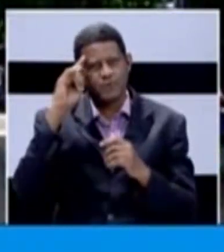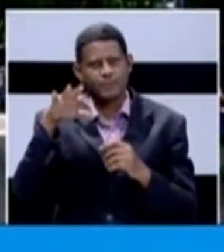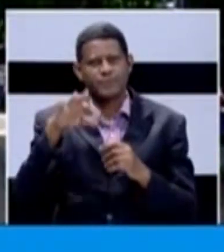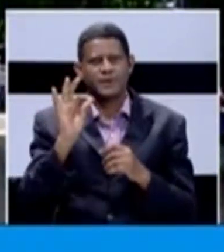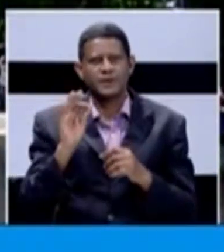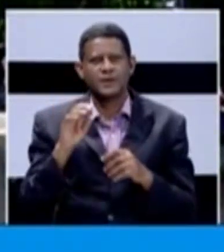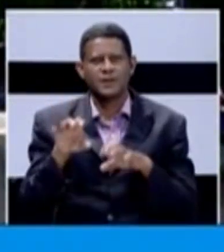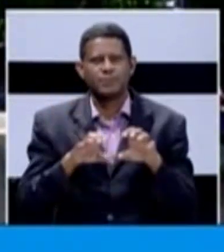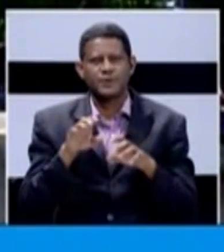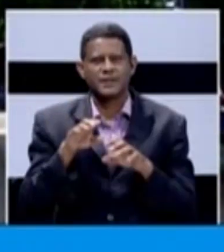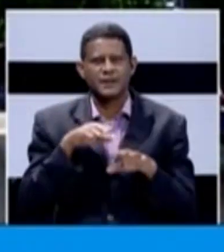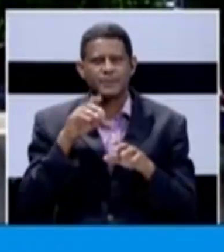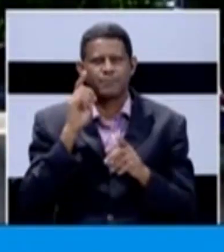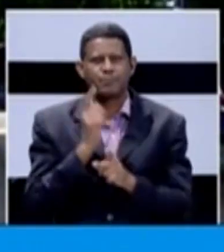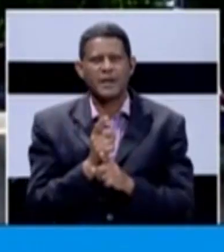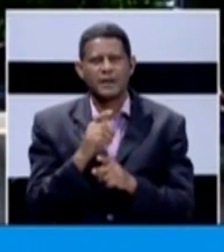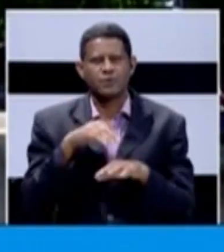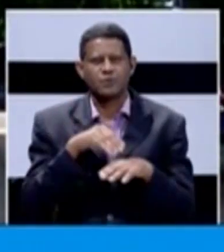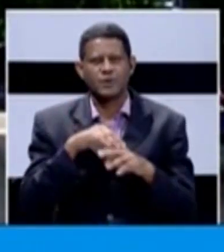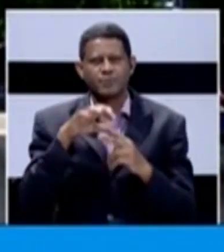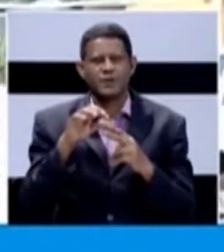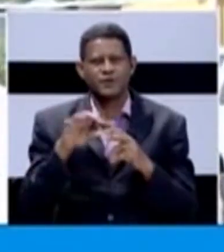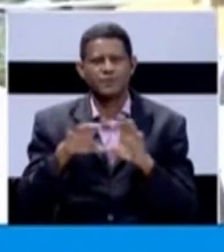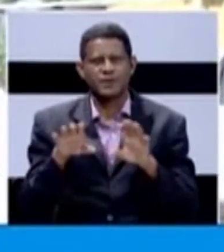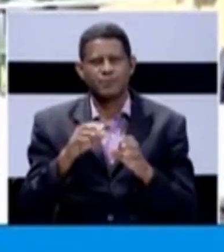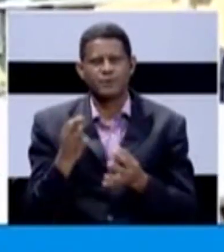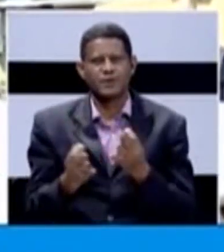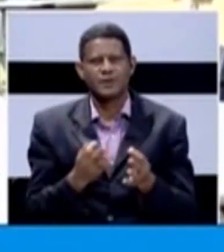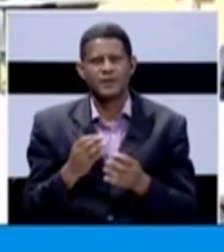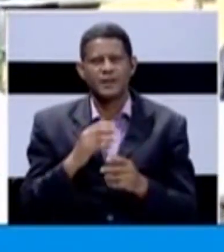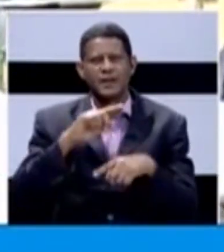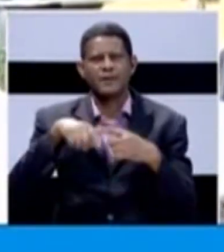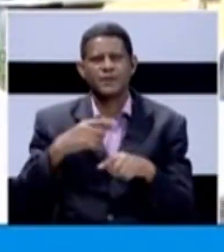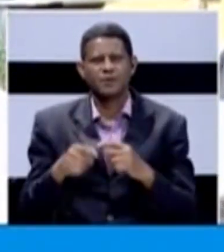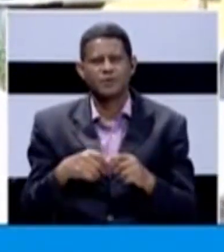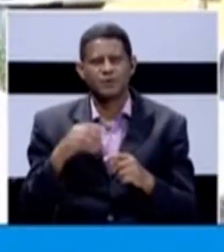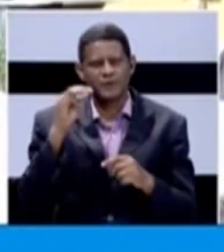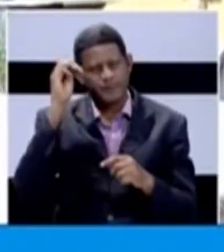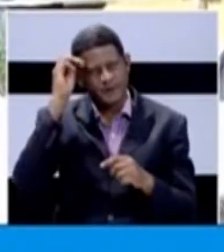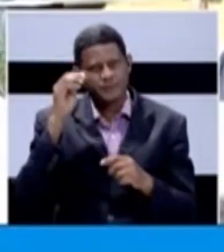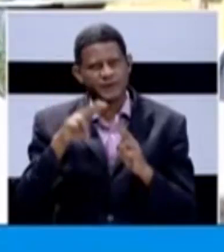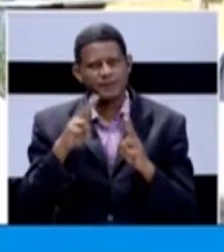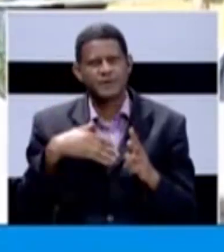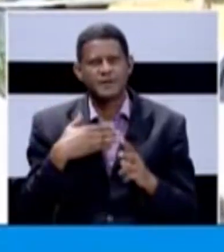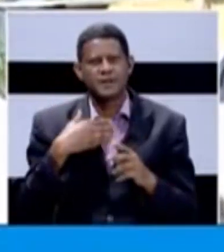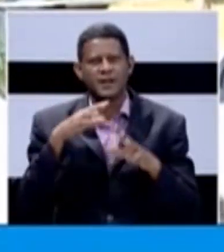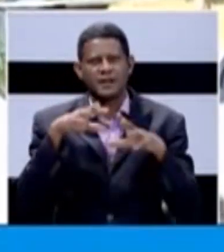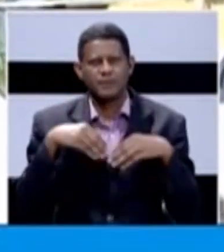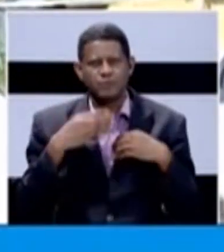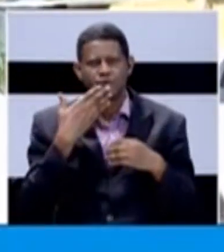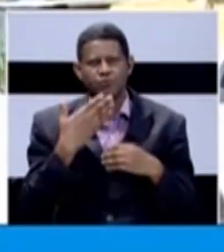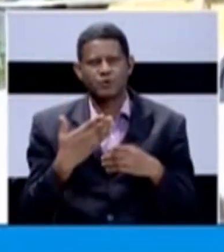ብምርካብ ብዝግባእ ጎስጓስ ምረፁን ከም ዘካየዱ ገሊፆም። ኣብ ዝኸናዮም ሕድሕድ ጣብያታት ብጣዕሚ ደስ ዝብል ብጣዕሚ ኣቀባብሉ